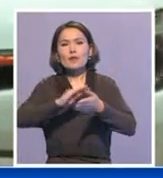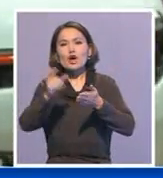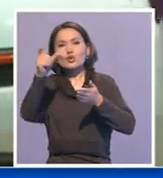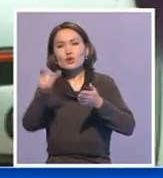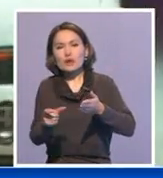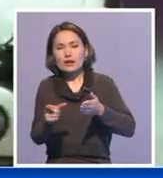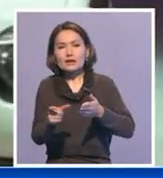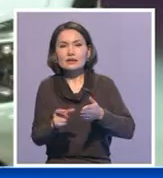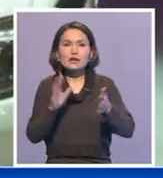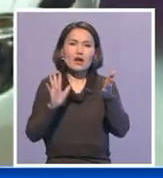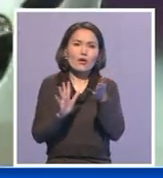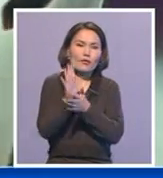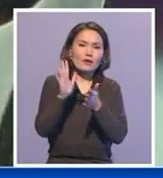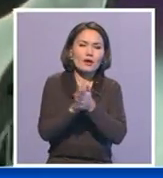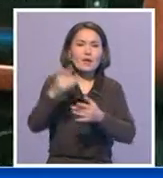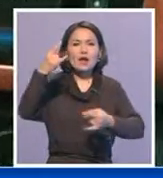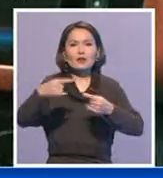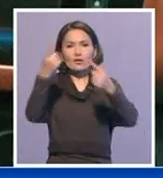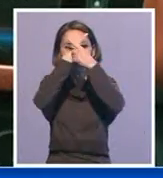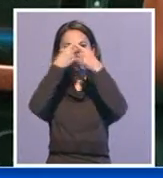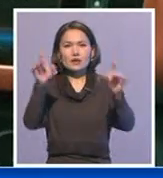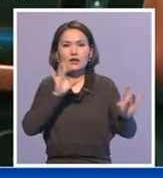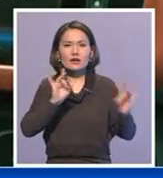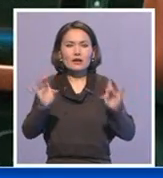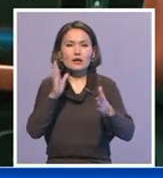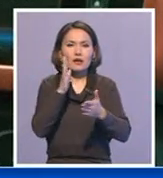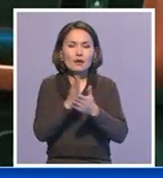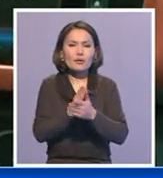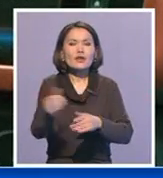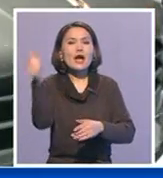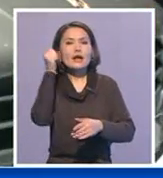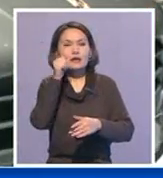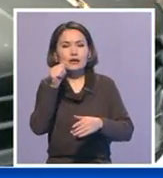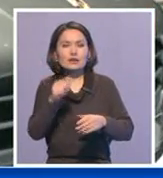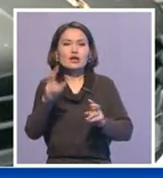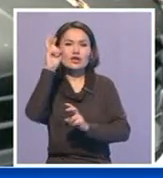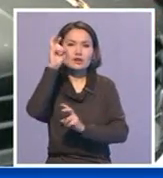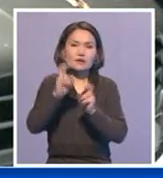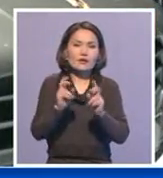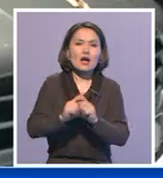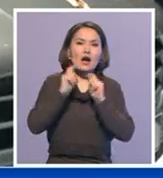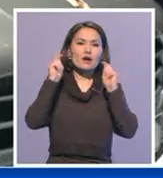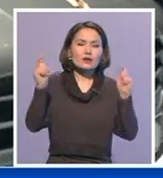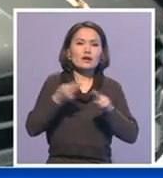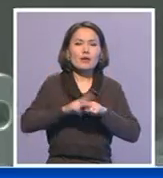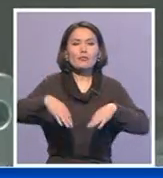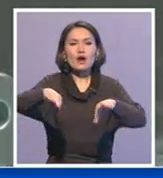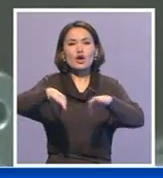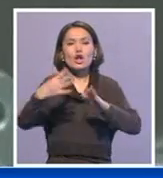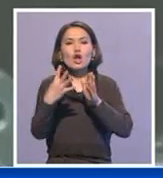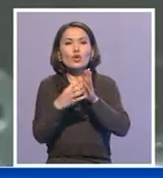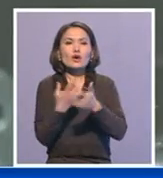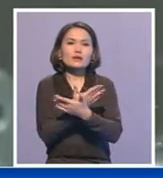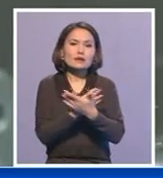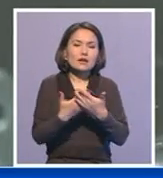жатыр. Ал ертеңнен бастап көрме барлық көлемдеушілерге есігін айқара ашады. Шоуға ондаған елдің автоконцерндері 900-ден